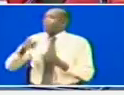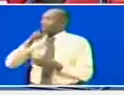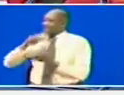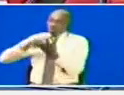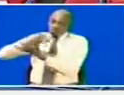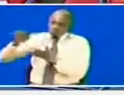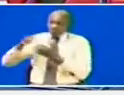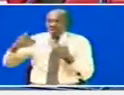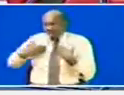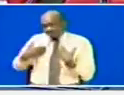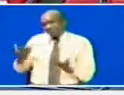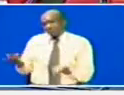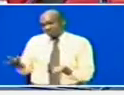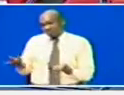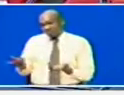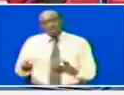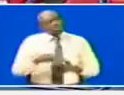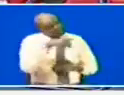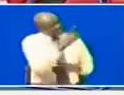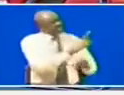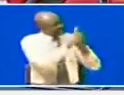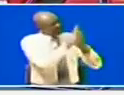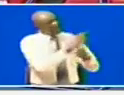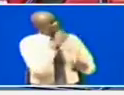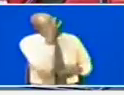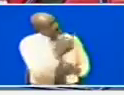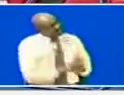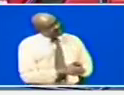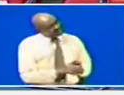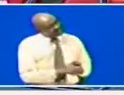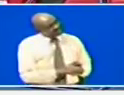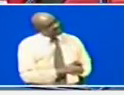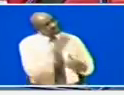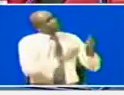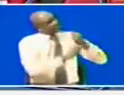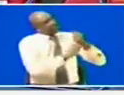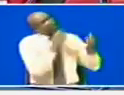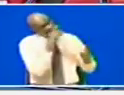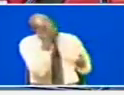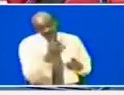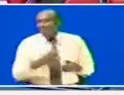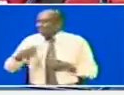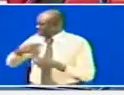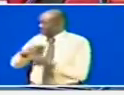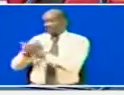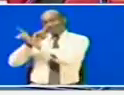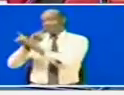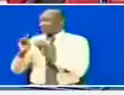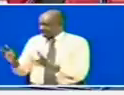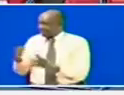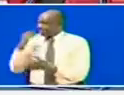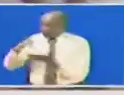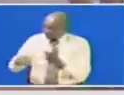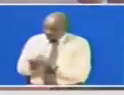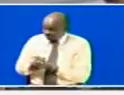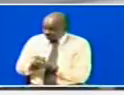sababu anachanganyikiwa manake. Naona babu watetea sana huyu mwanamume. Si kama kumtetea. Lakini nasema hivyo kwa sababu gani? Nasema hivi